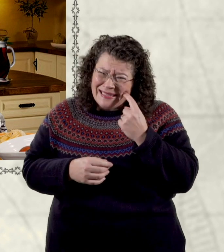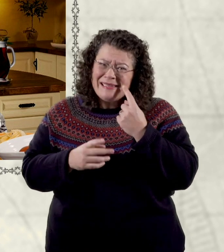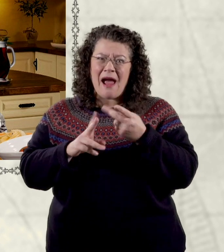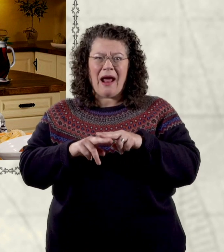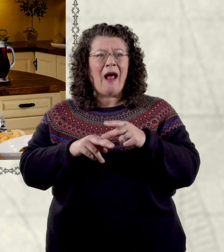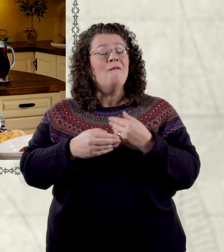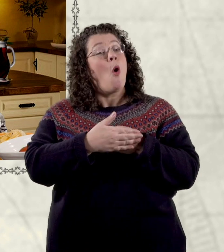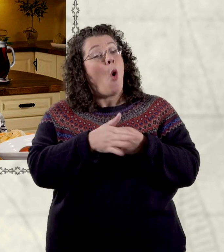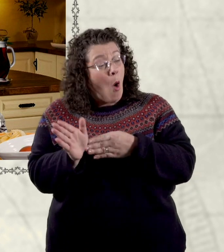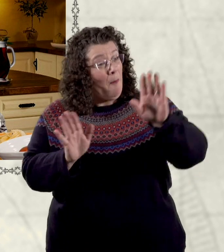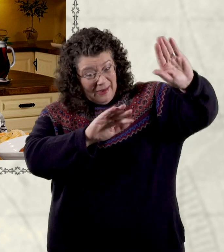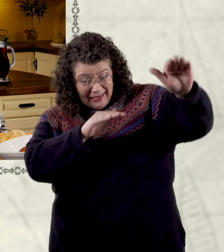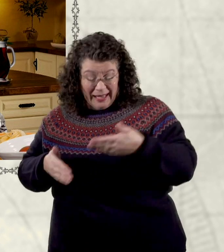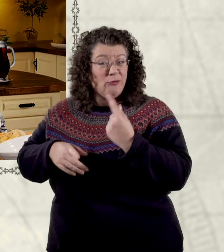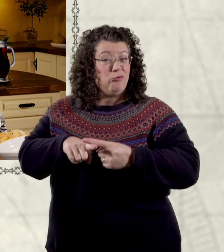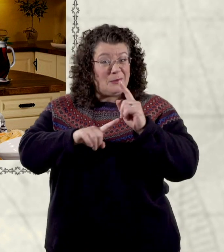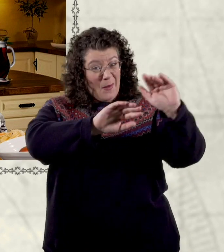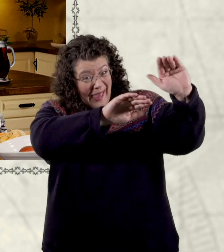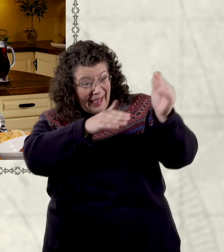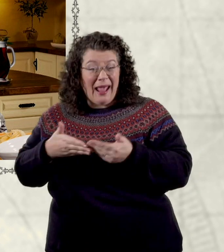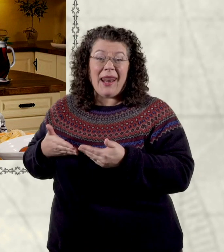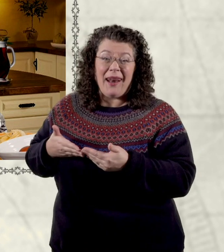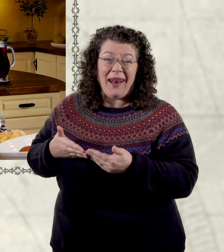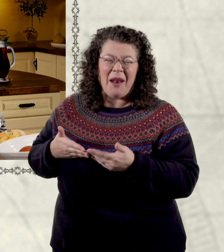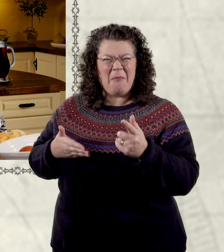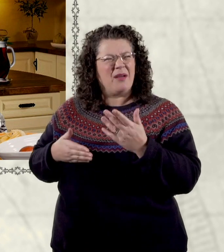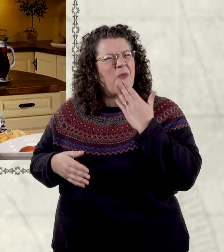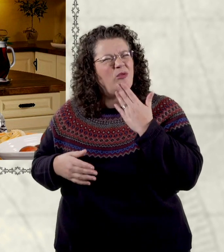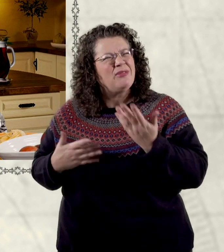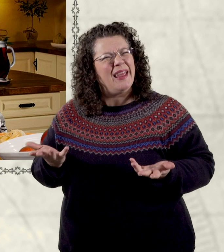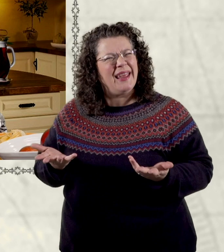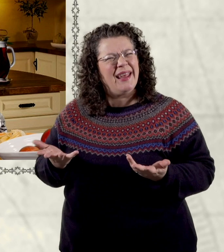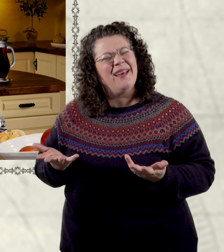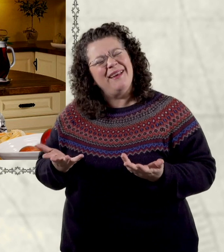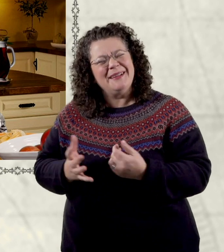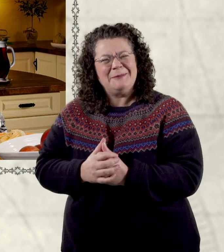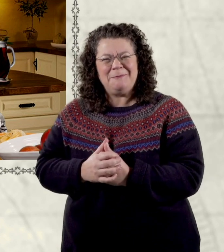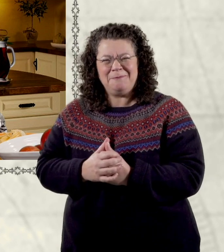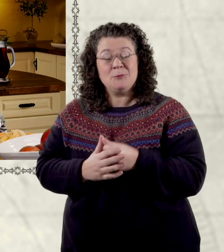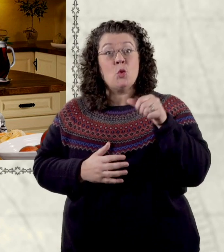tasach chi jyst yn agor y drws a'i gadael hi mewn. Ond yn lot llai o sbort.